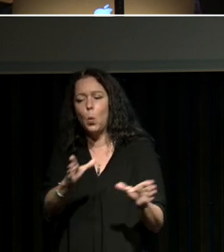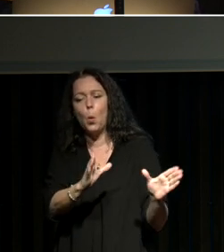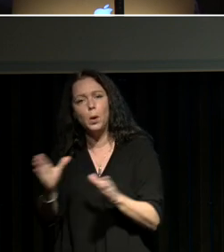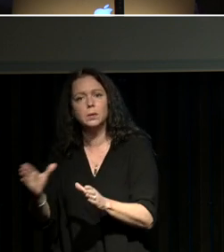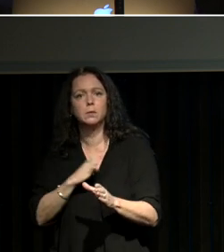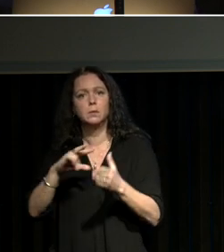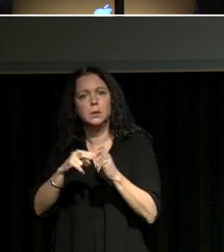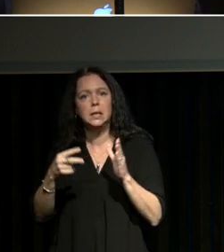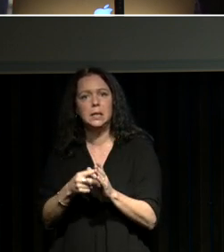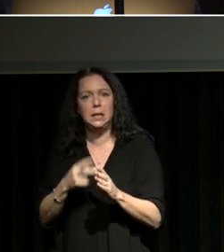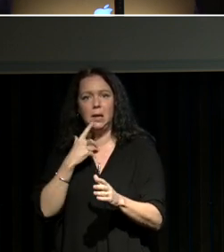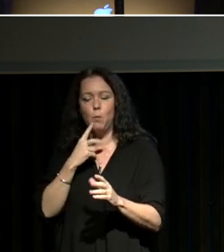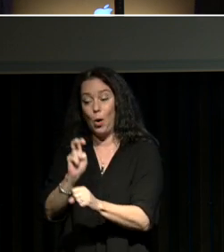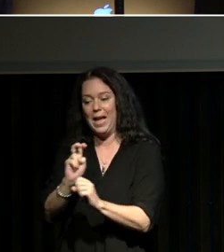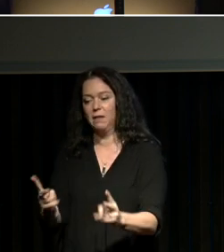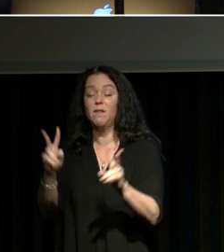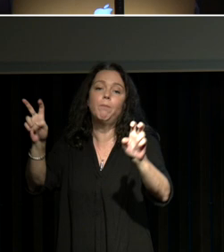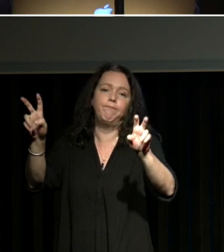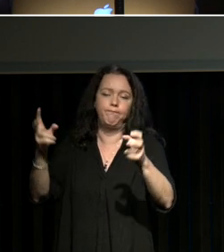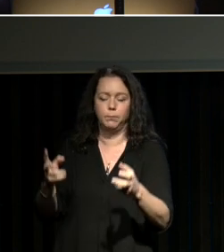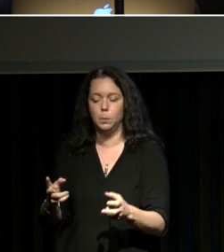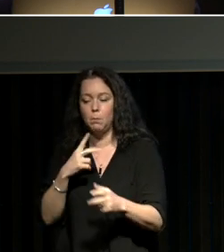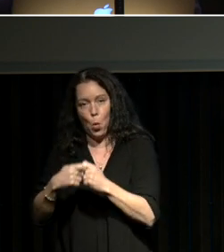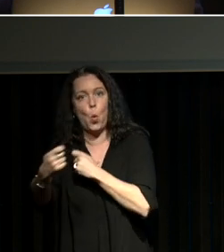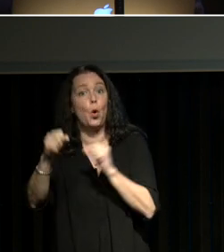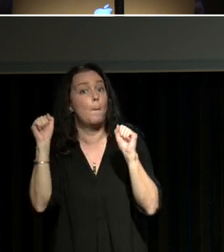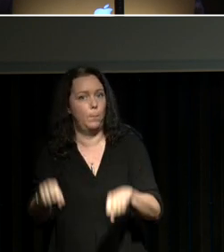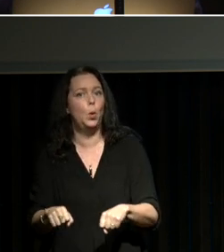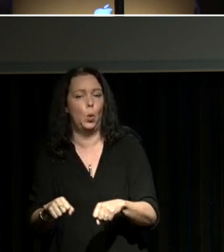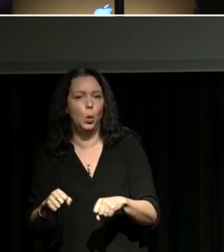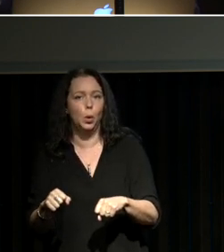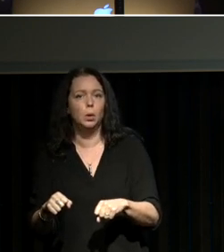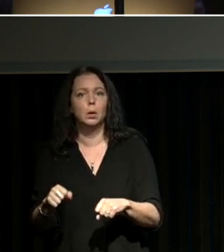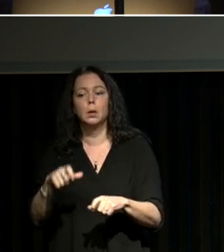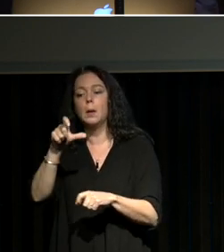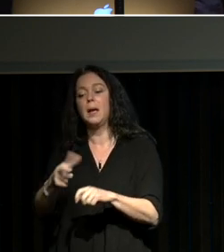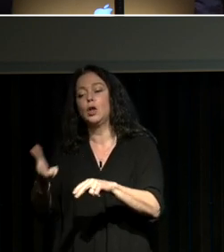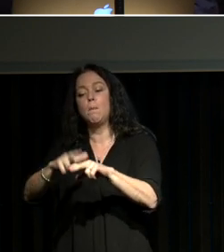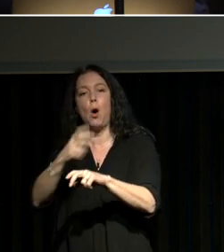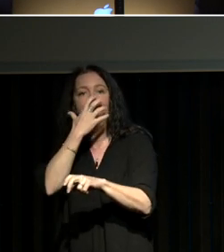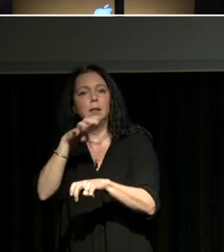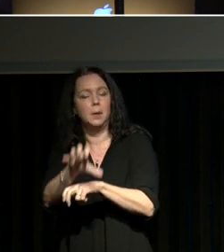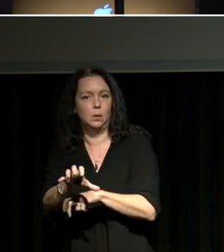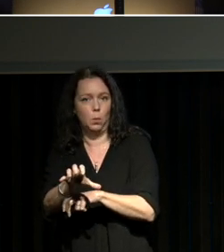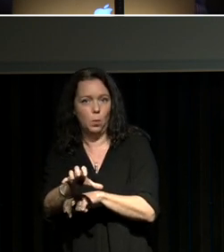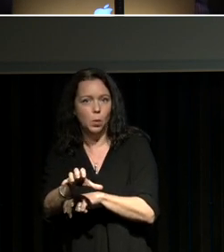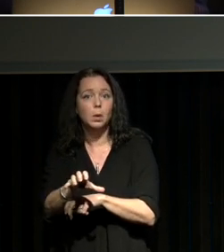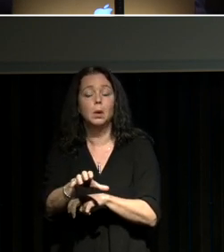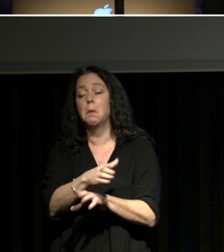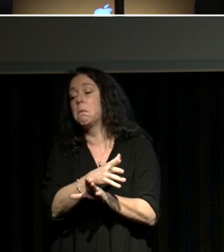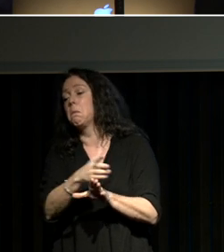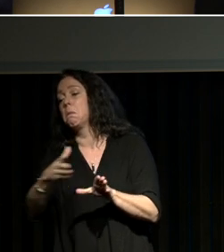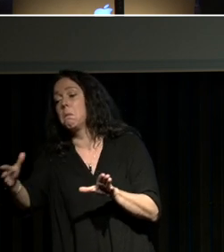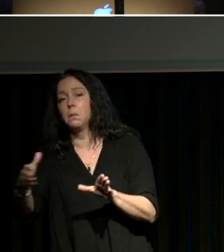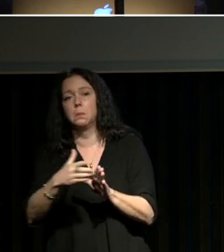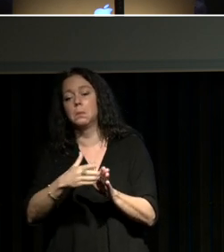techniques pour maintenir en vie, entre guillemets, les gens pendant très longtemps. La plupart des gens qui vont décéder en réanimation, c'est qu'à un certain moment, on se